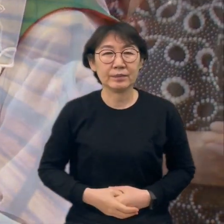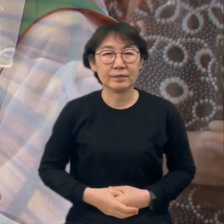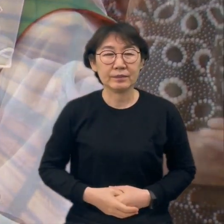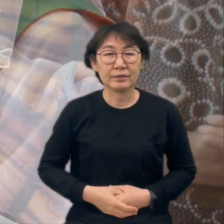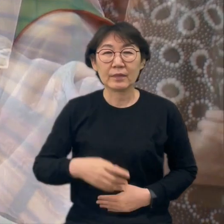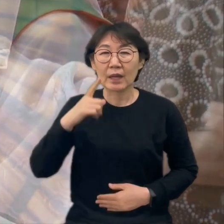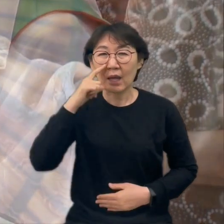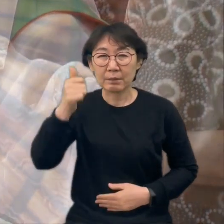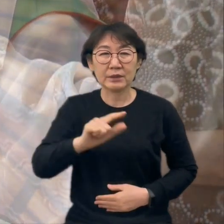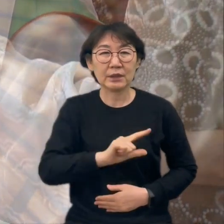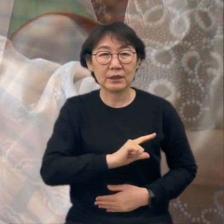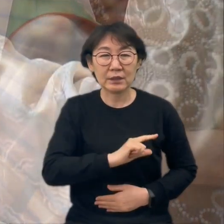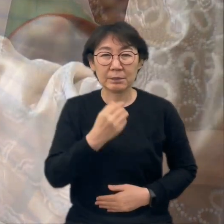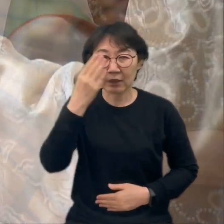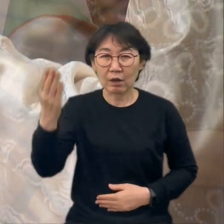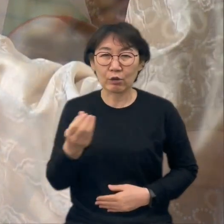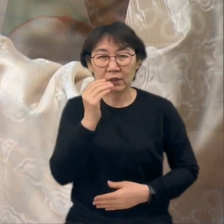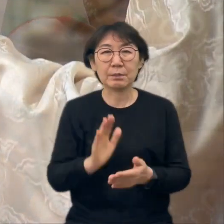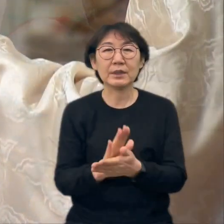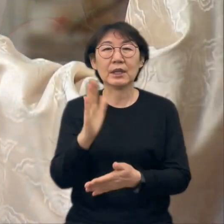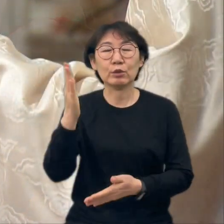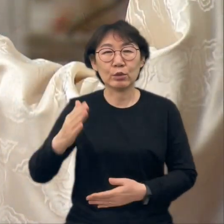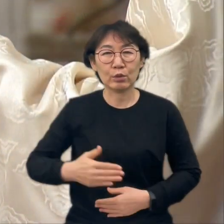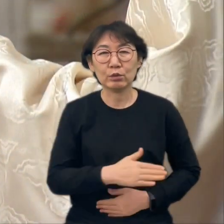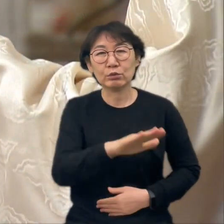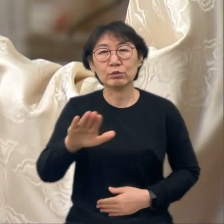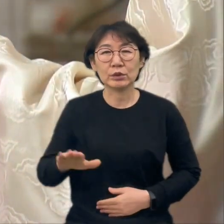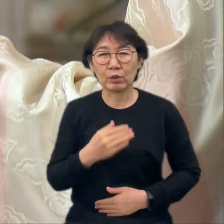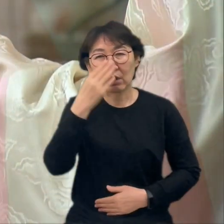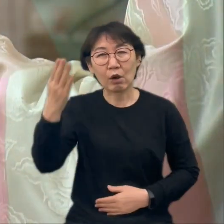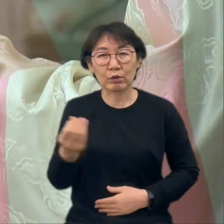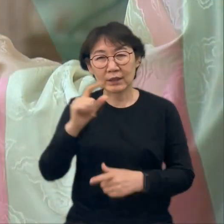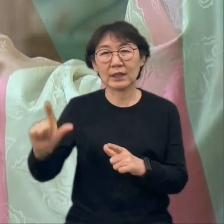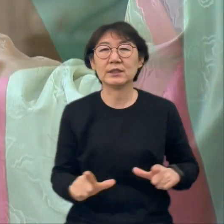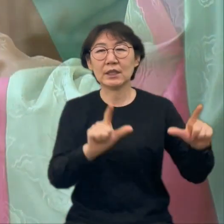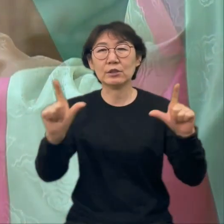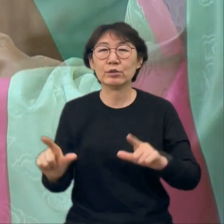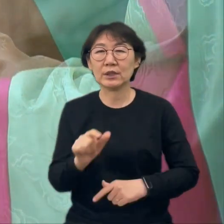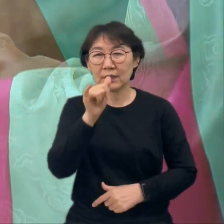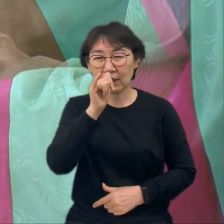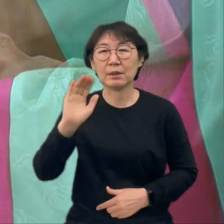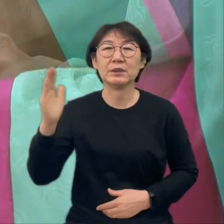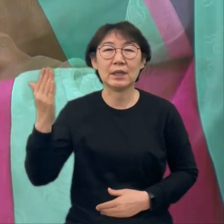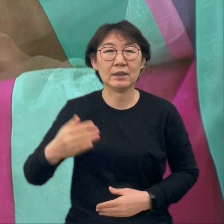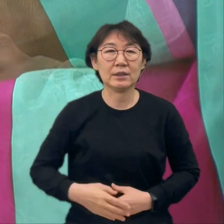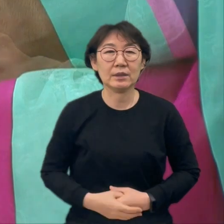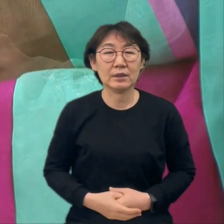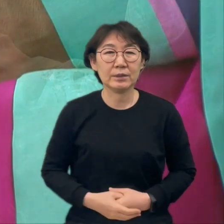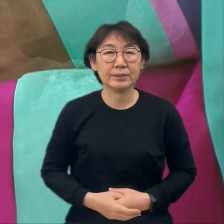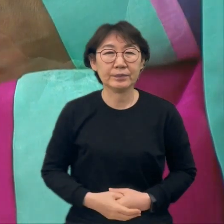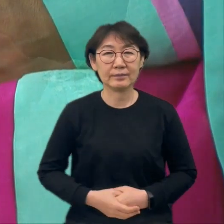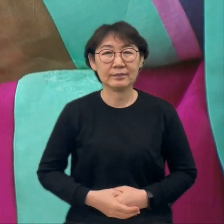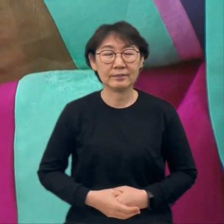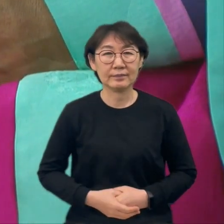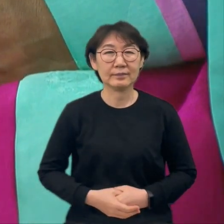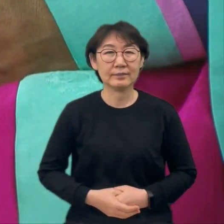찬양하지 않을 수 없습니다. 또 아버지의 이름이 거룩히 빛나도록 우리도 거룩하게 지낼 수 있게